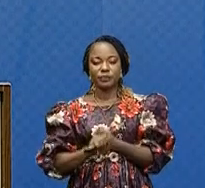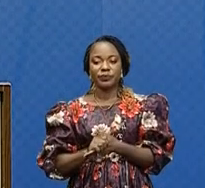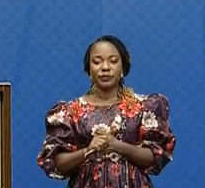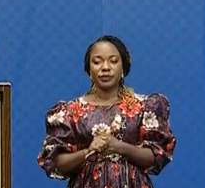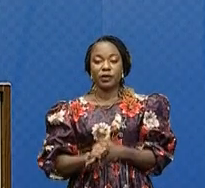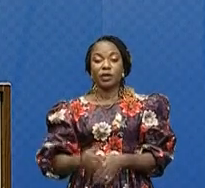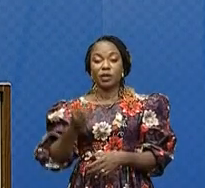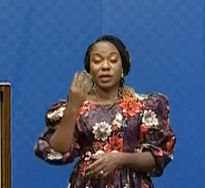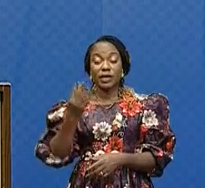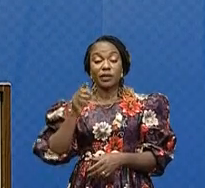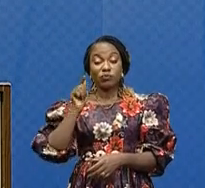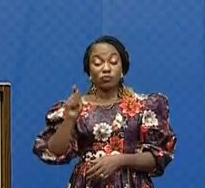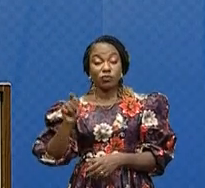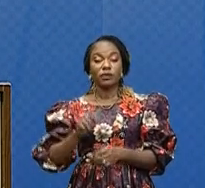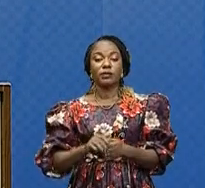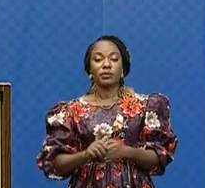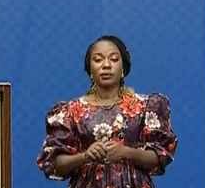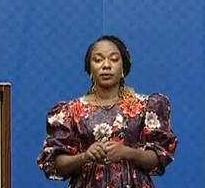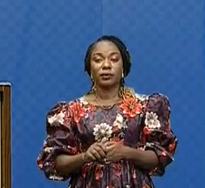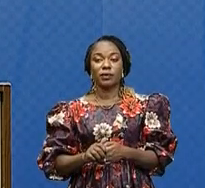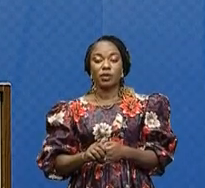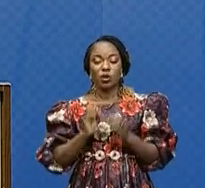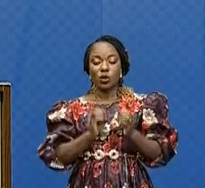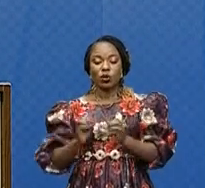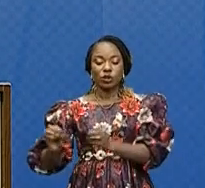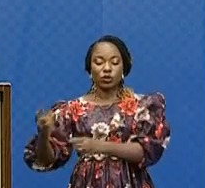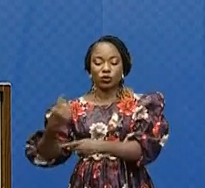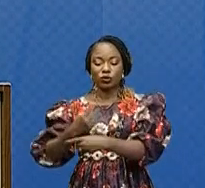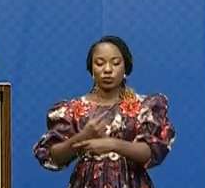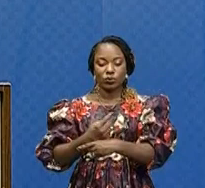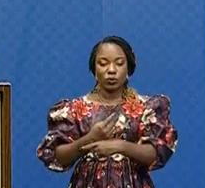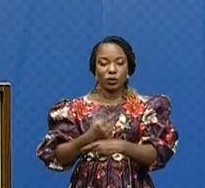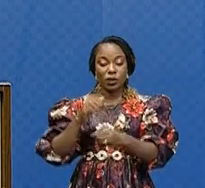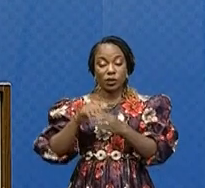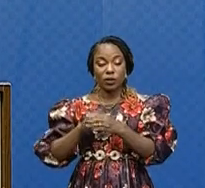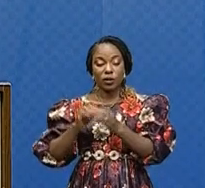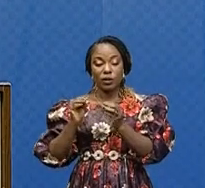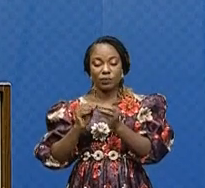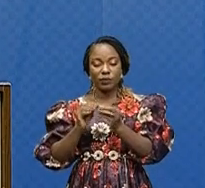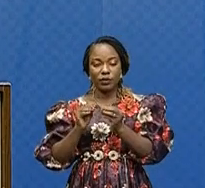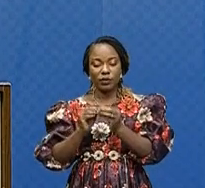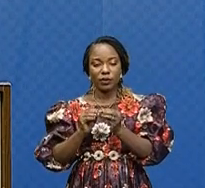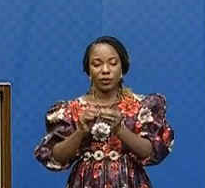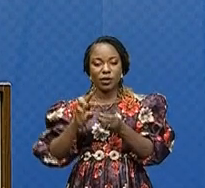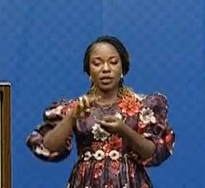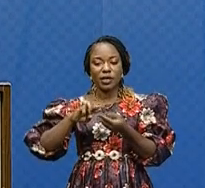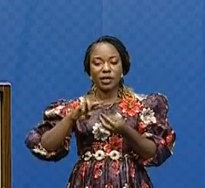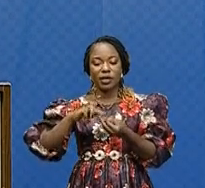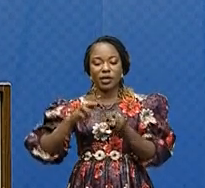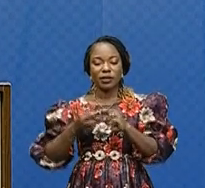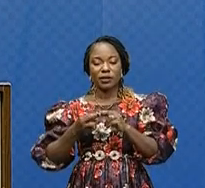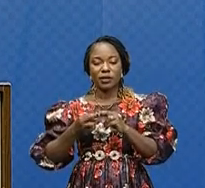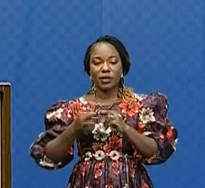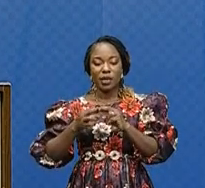Au quatrième point, inscrit à l'ordre du jour du Conseil de ministres de ce vendredi, relatif à l'examen et à l'adoption